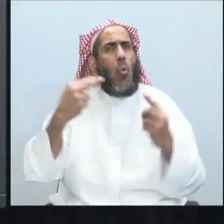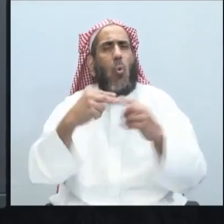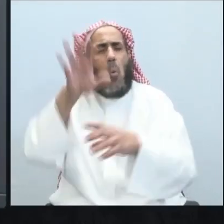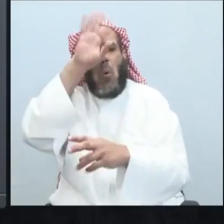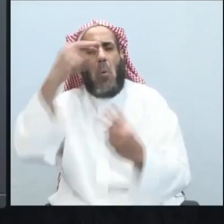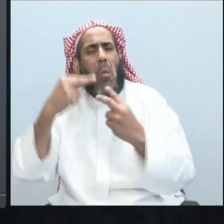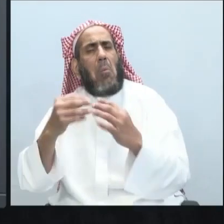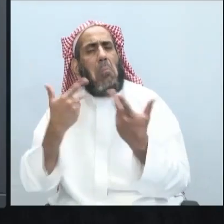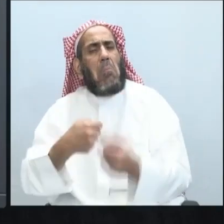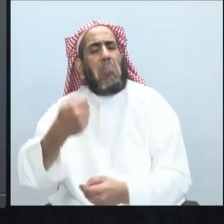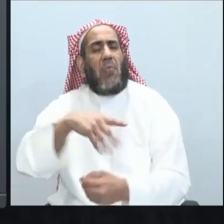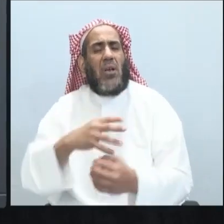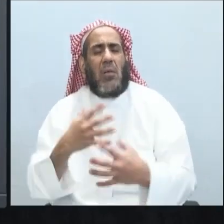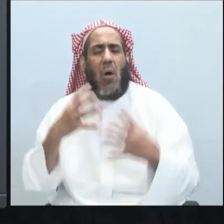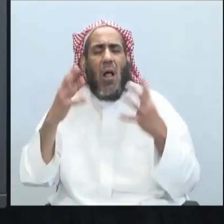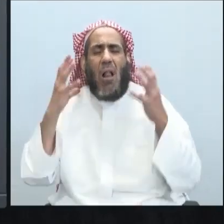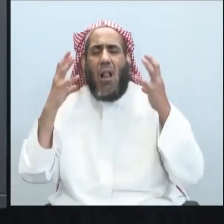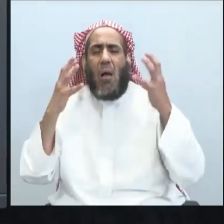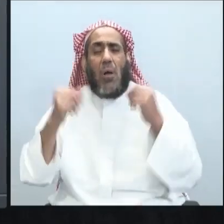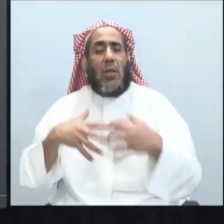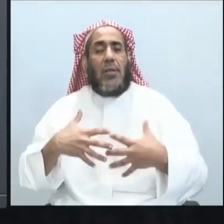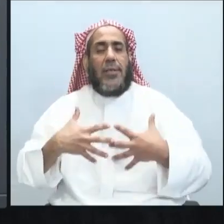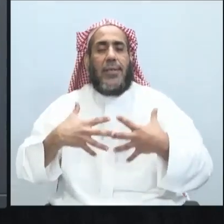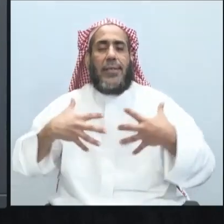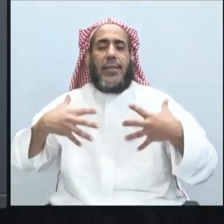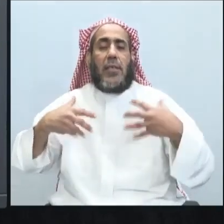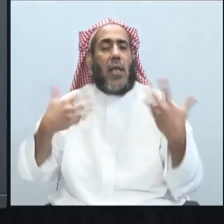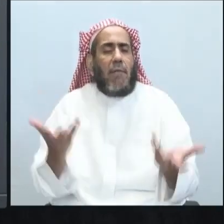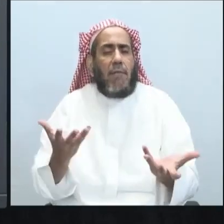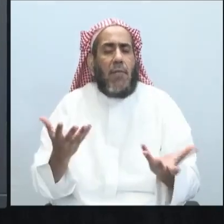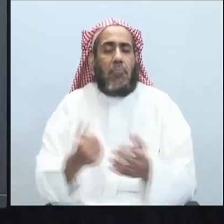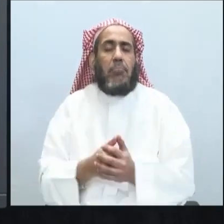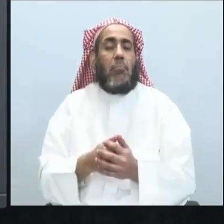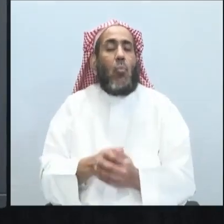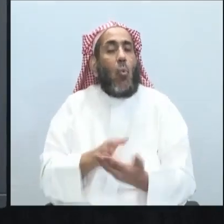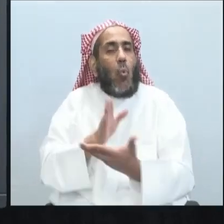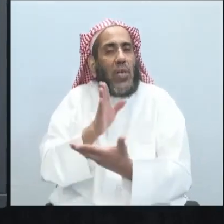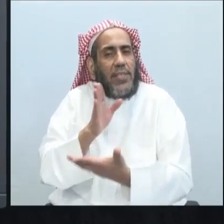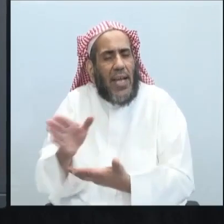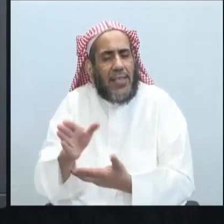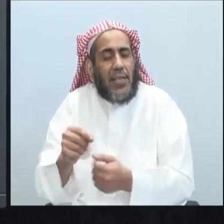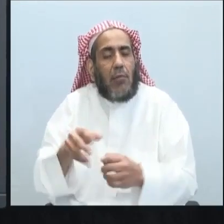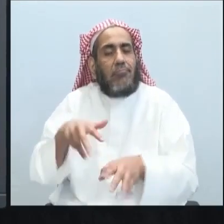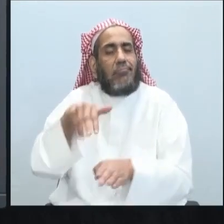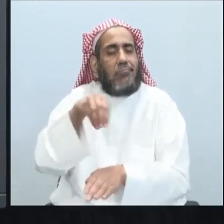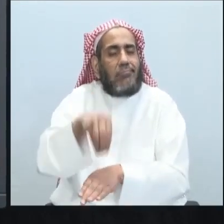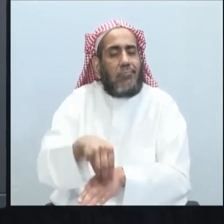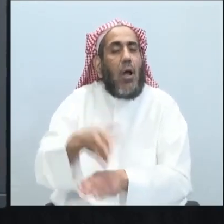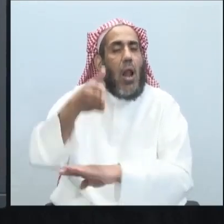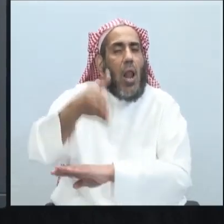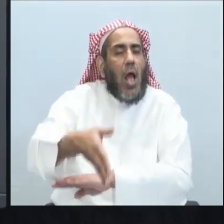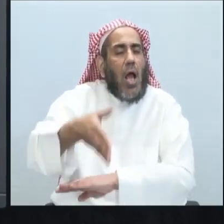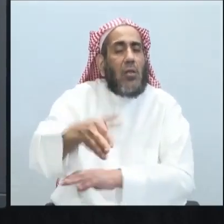ولم يلقى حظوه اصابه الهم فاراد ان ينفس عن عن همومه فوجهت وجهت يعني ركب ناقته